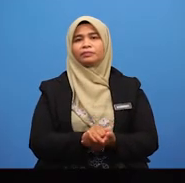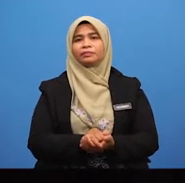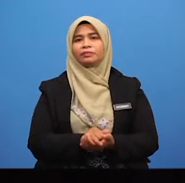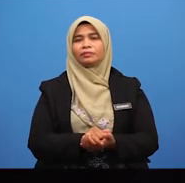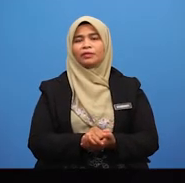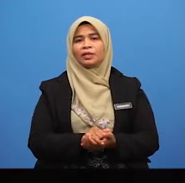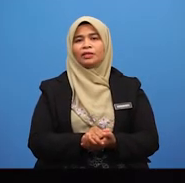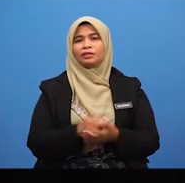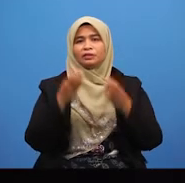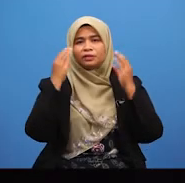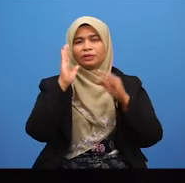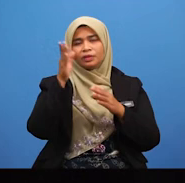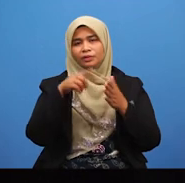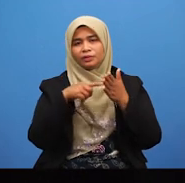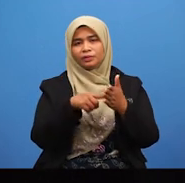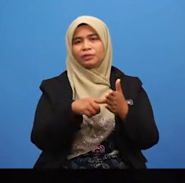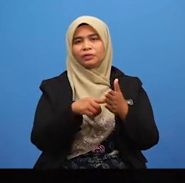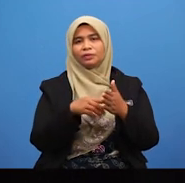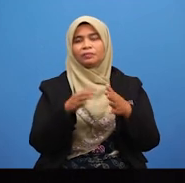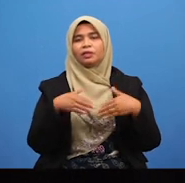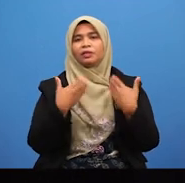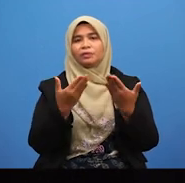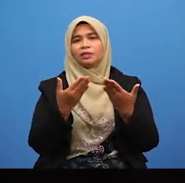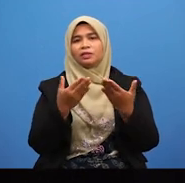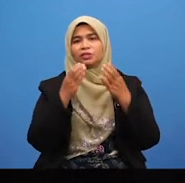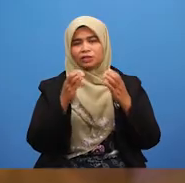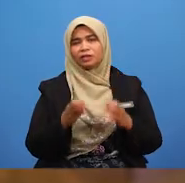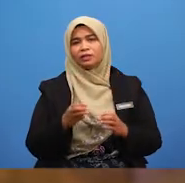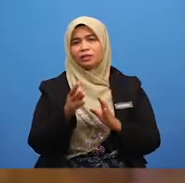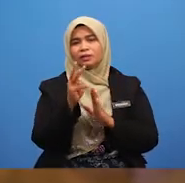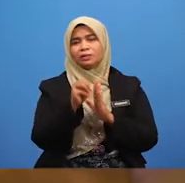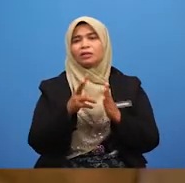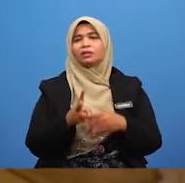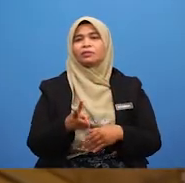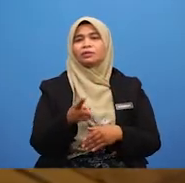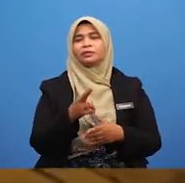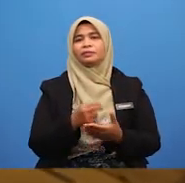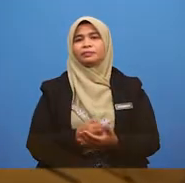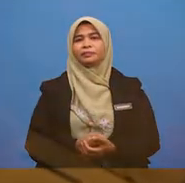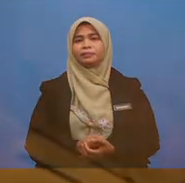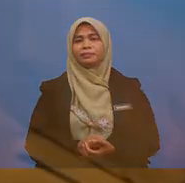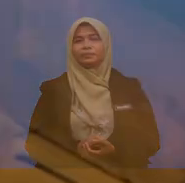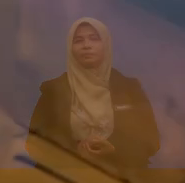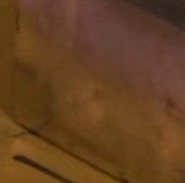akan menunjukkan kepada pelajar macam mana cara menggunting.